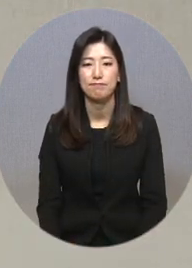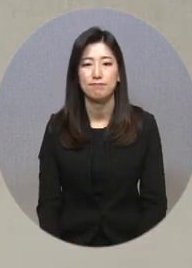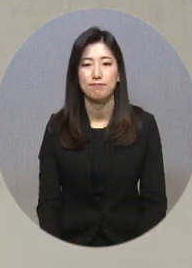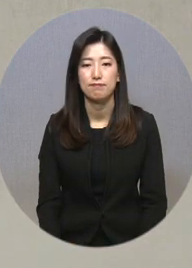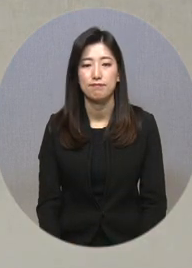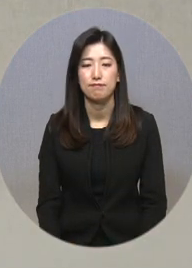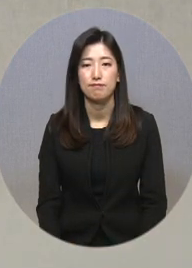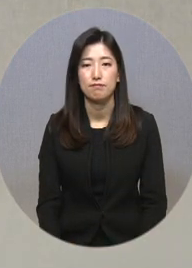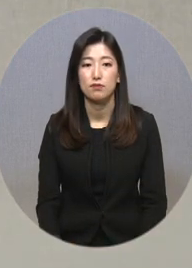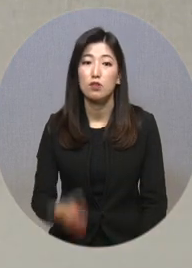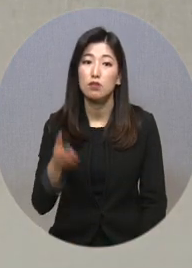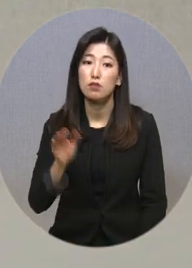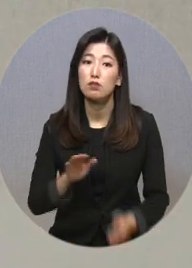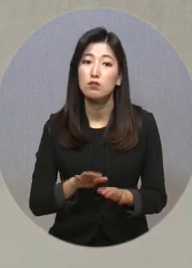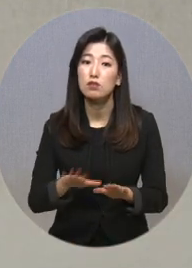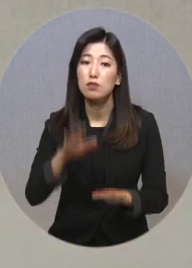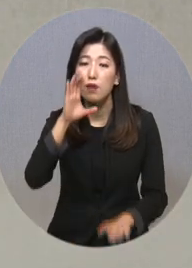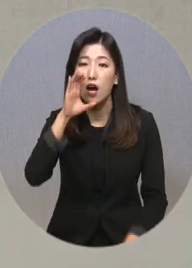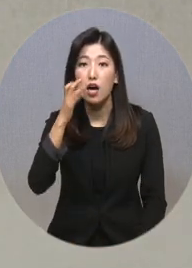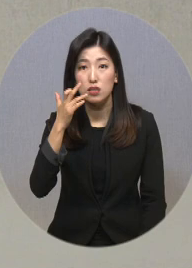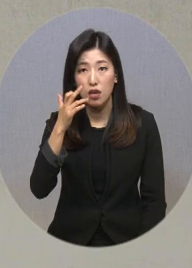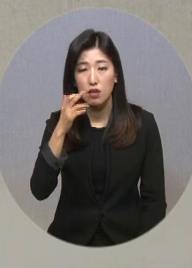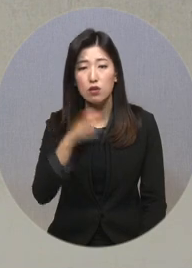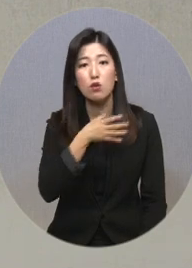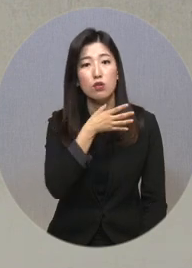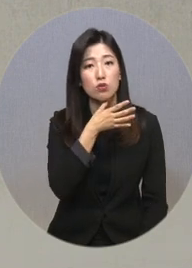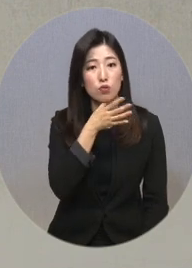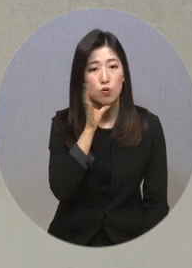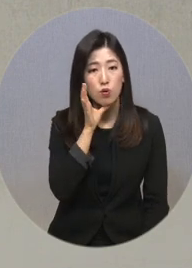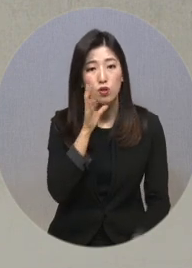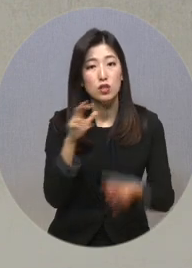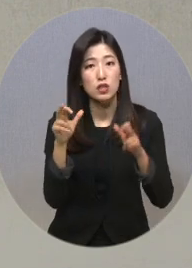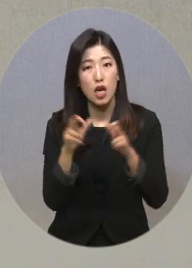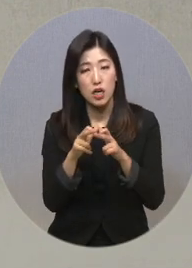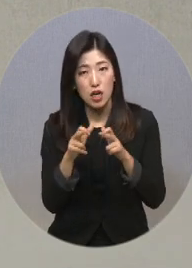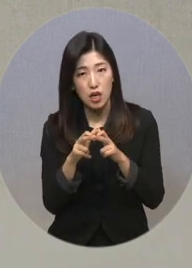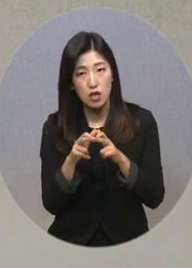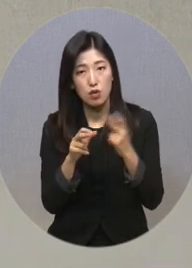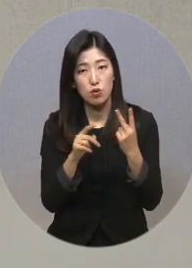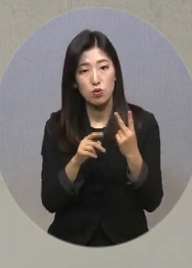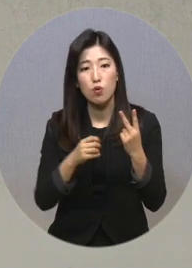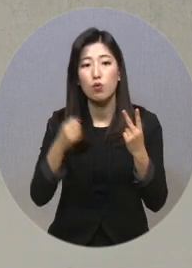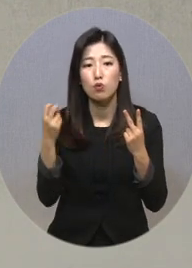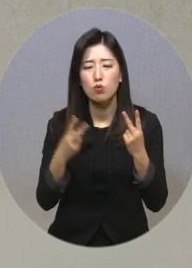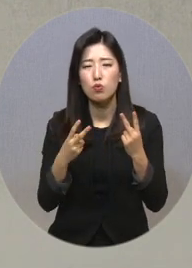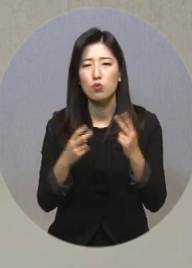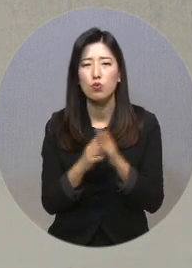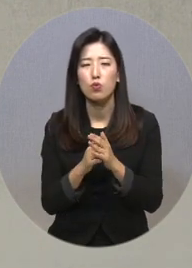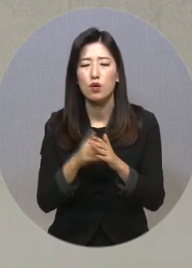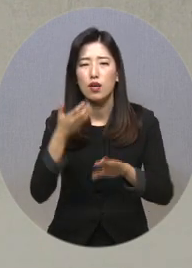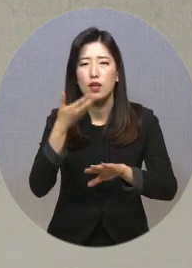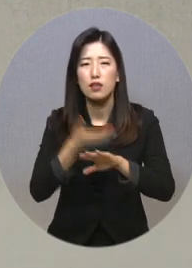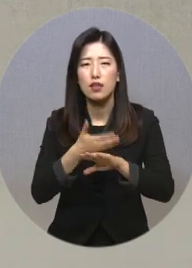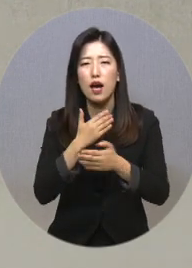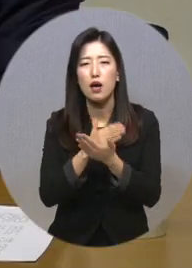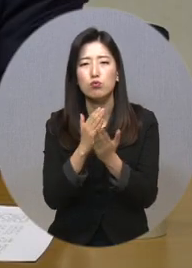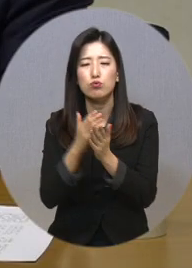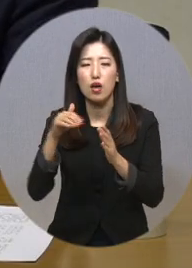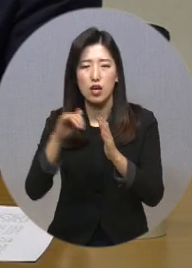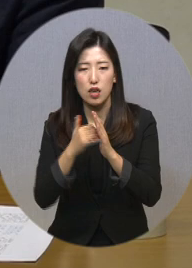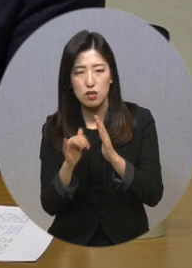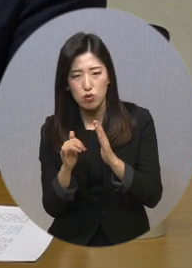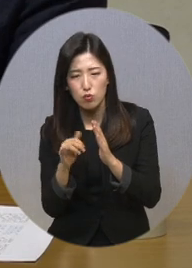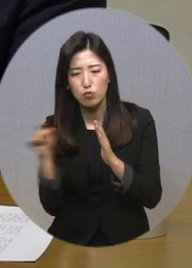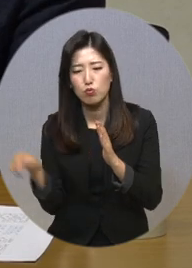그런데 우리 아산에는 노인과 장애인 복지 이외에도 다문화 가정과 소외된 계층들이 많이 있지 않습니까?